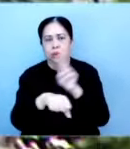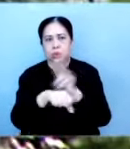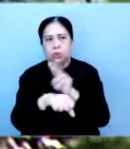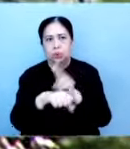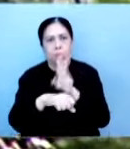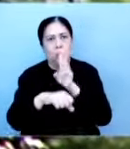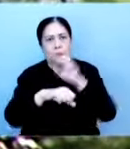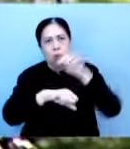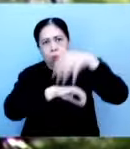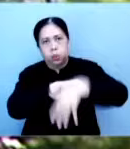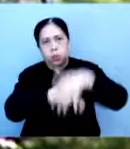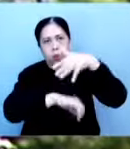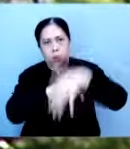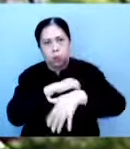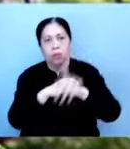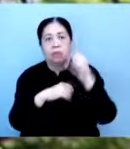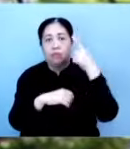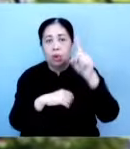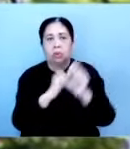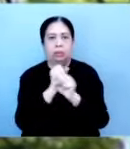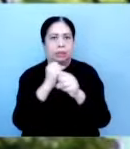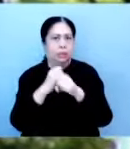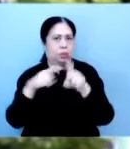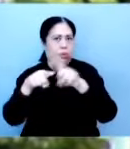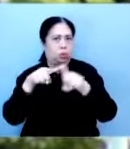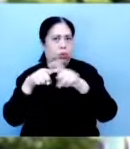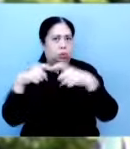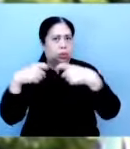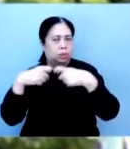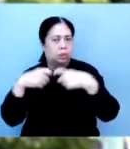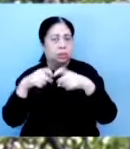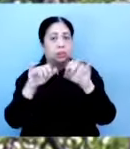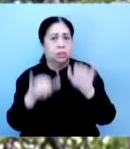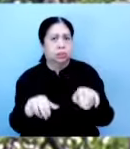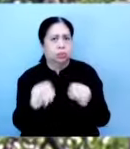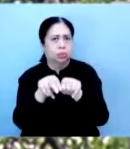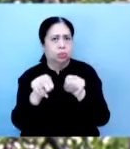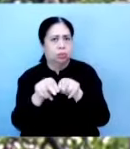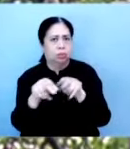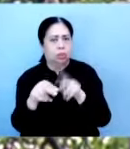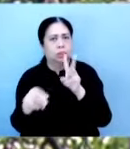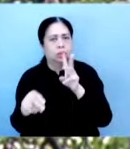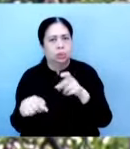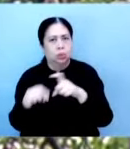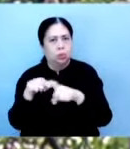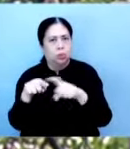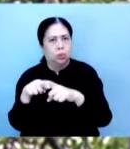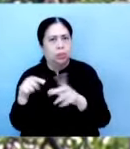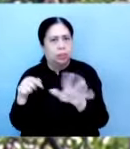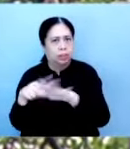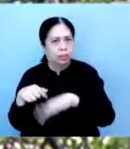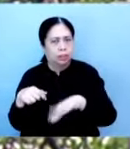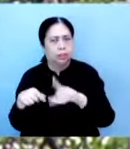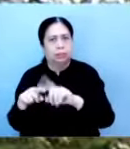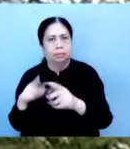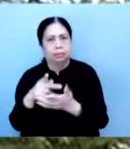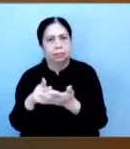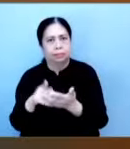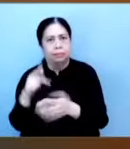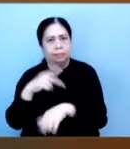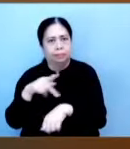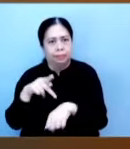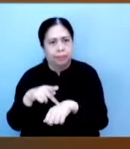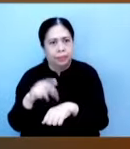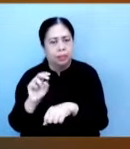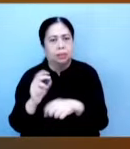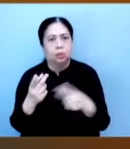tubig para lumikha ng kuryente mananatili naman daw na normal ang reserba ng kuryente sa natitira pang bahagi ng bansa Gumagawa